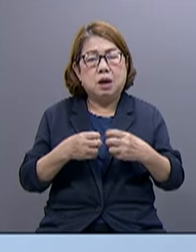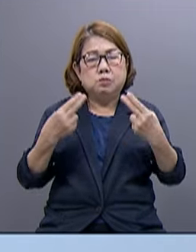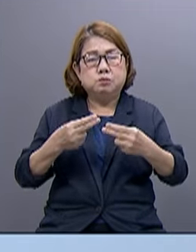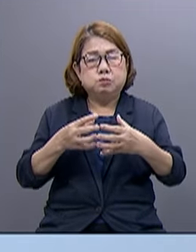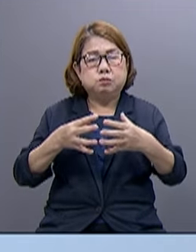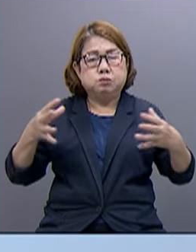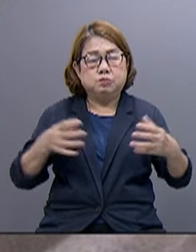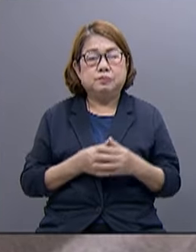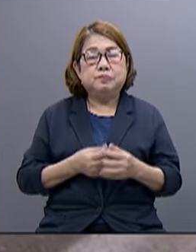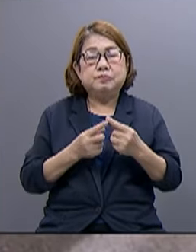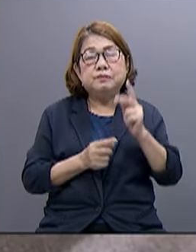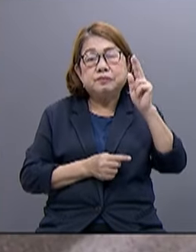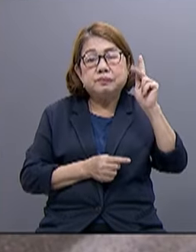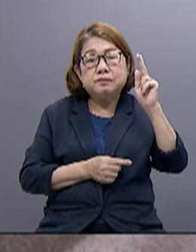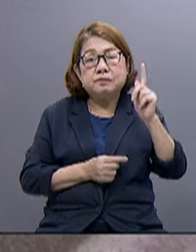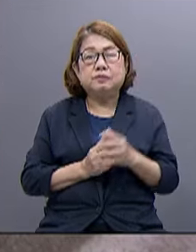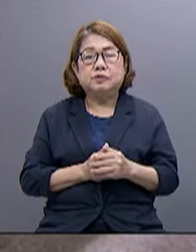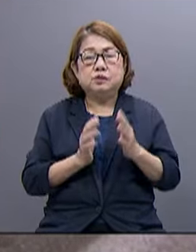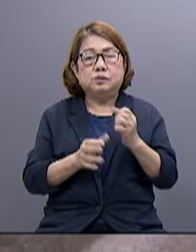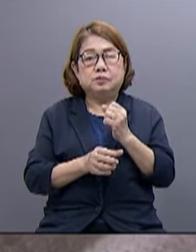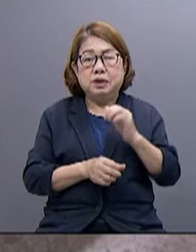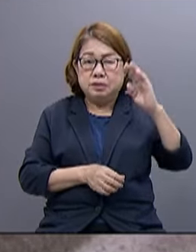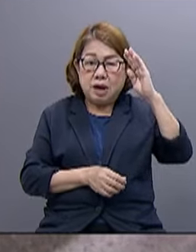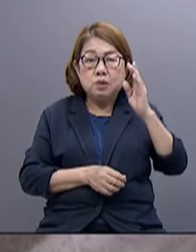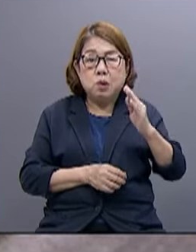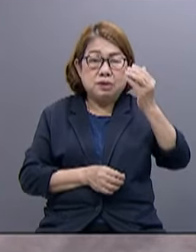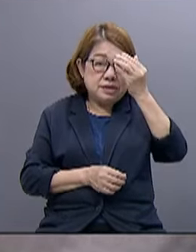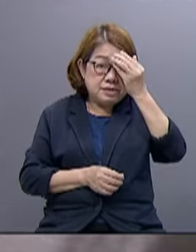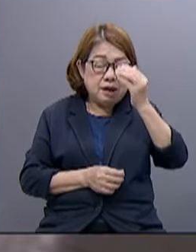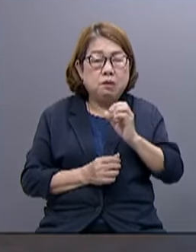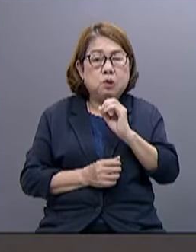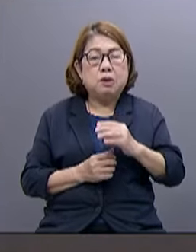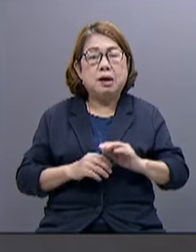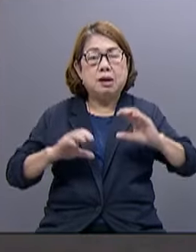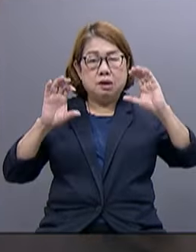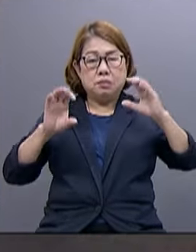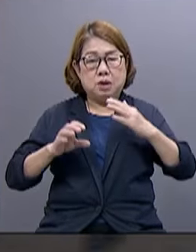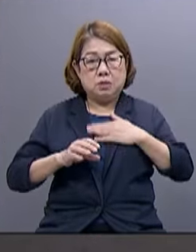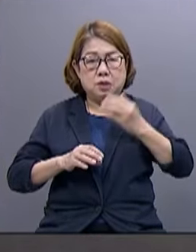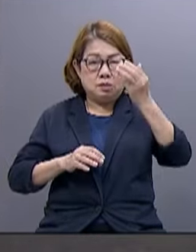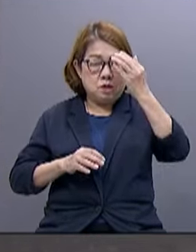ในขณะที่แหล่งข่าวซึ่งเป็นเจ้าหน้าที่ของอิสราเอลให้ข้อมูลว่ารัฐบาลอิสราเอลต้องการโ